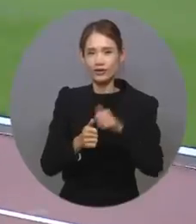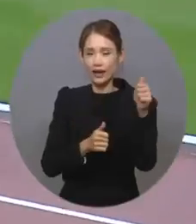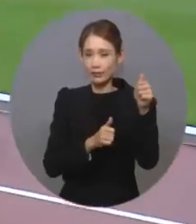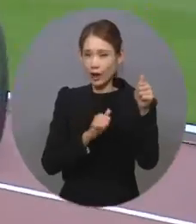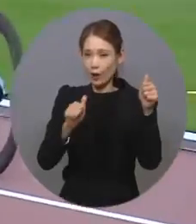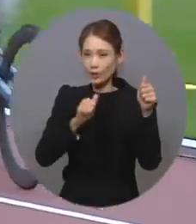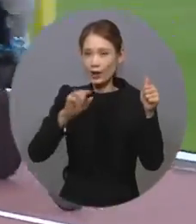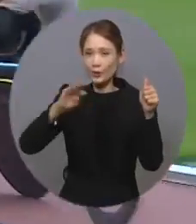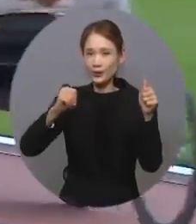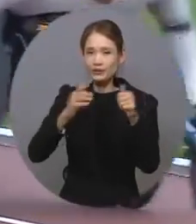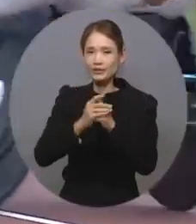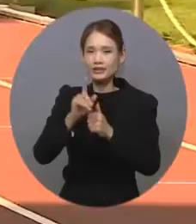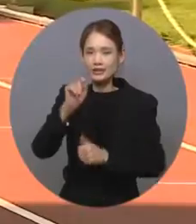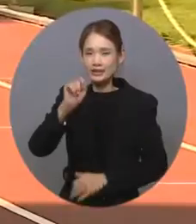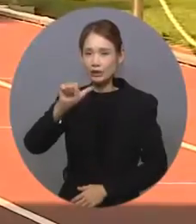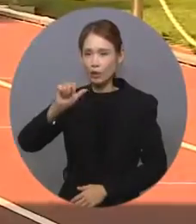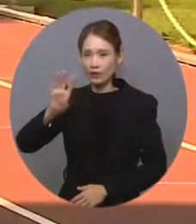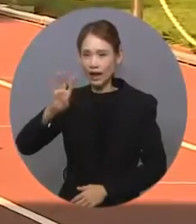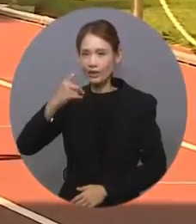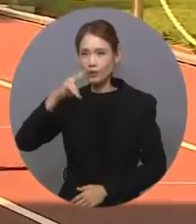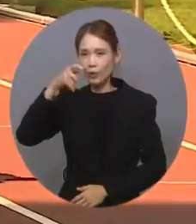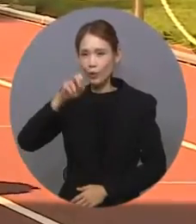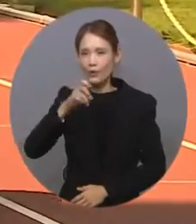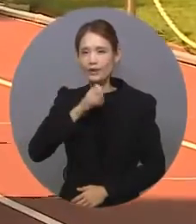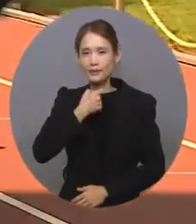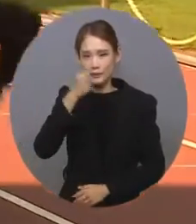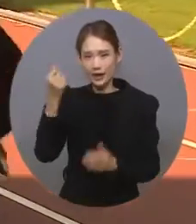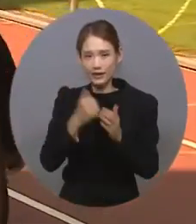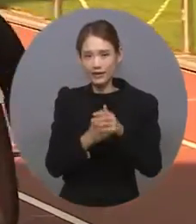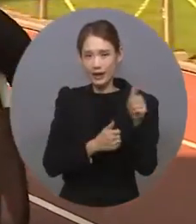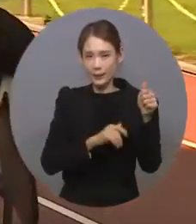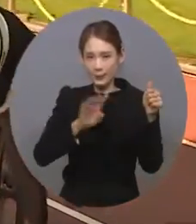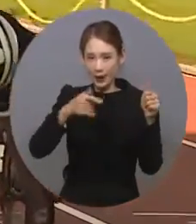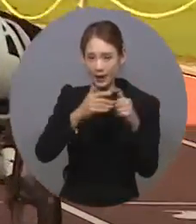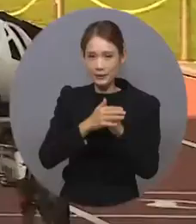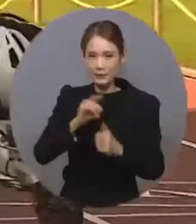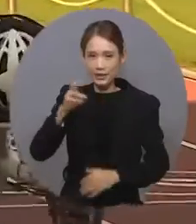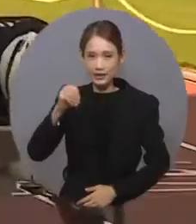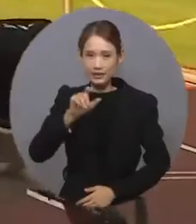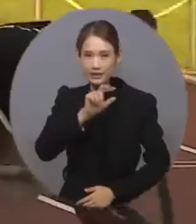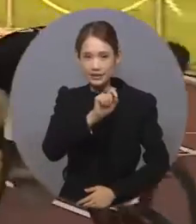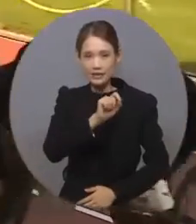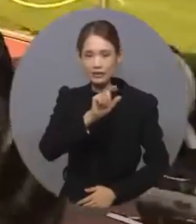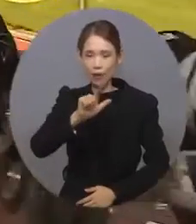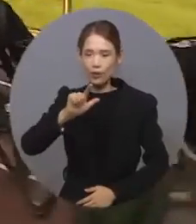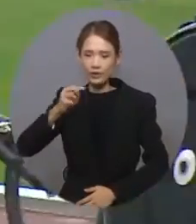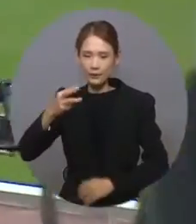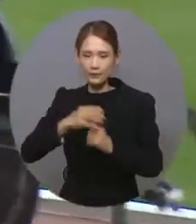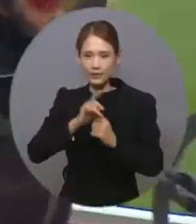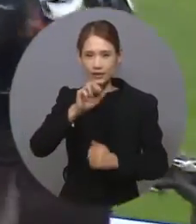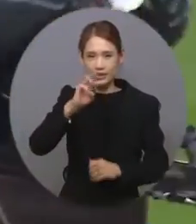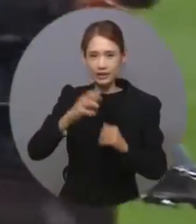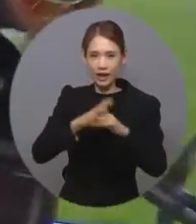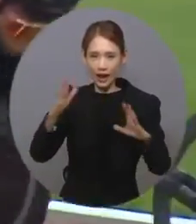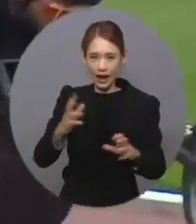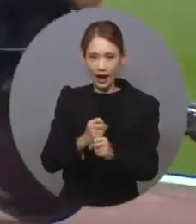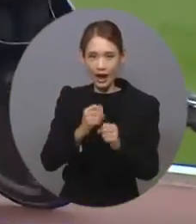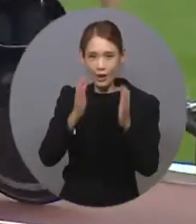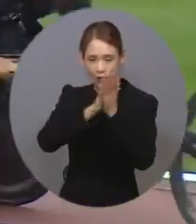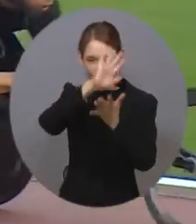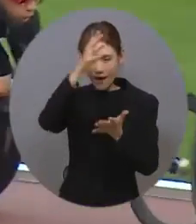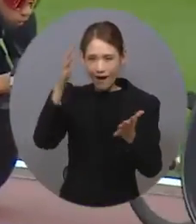T54 동메달을 시작으로 남자 100m 릴레이 T53, T54 금메달을 합작하며 화려한